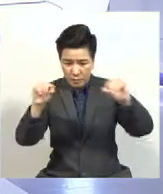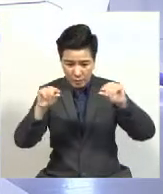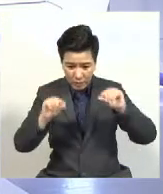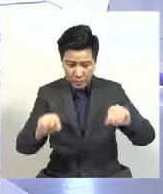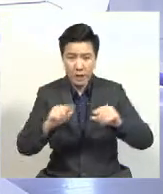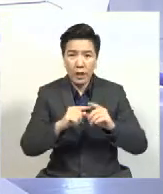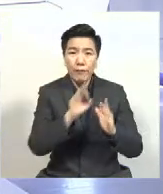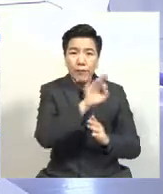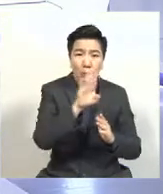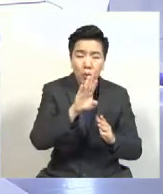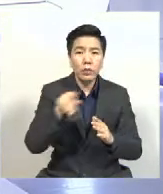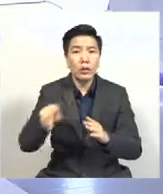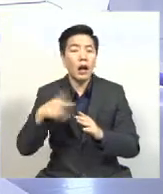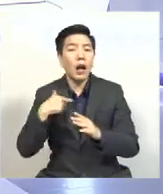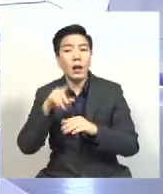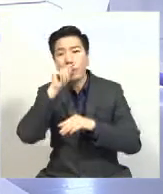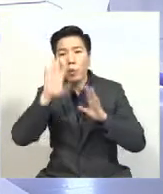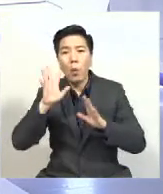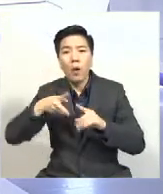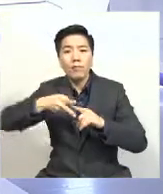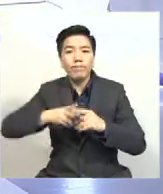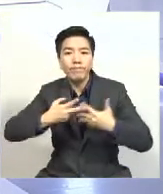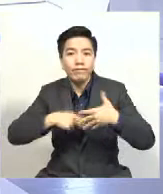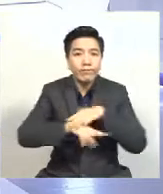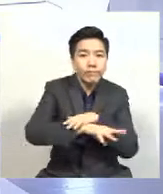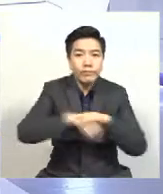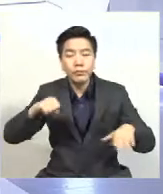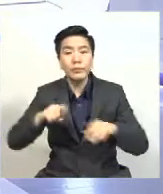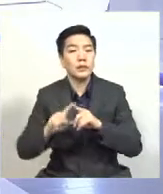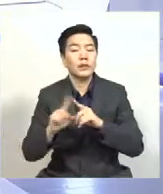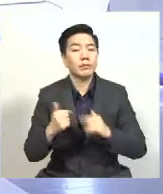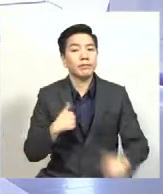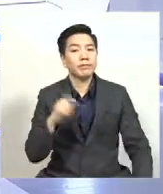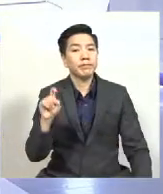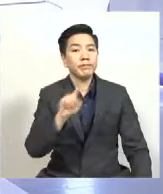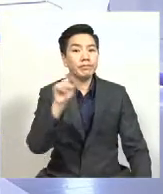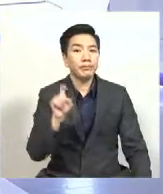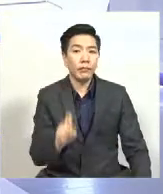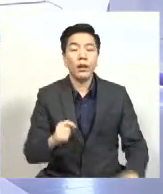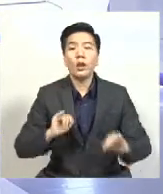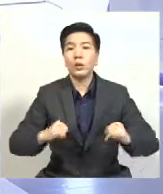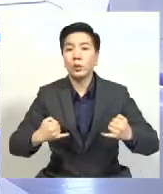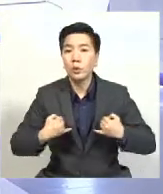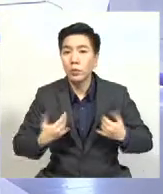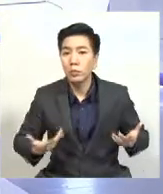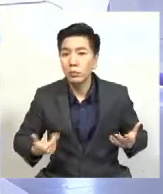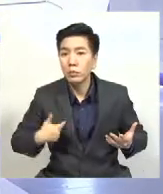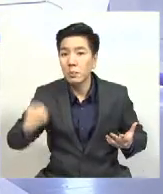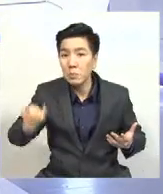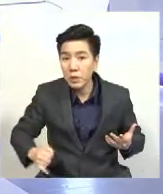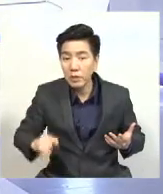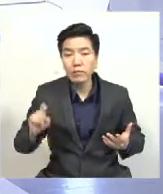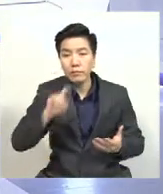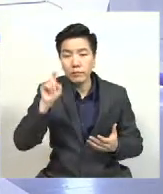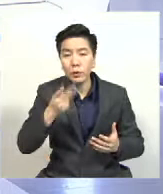Twitter ต่างๆนั้นถูกแฮกออกจากระบบไปหลายคนก็เลยตั้งข้อสงสัยว่าแล้วเจ้าของจริงๆถือว่ามีความผิดหรือ